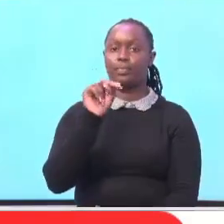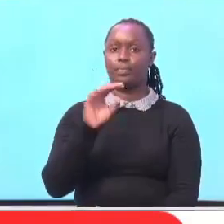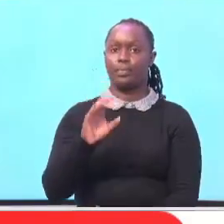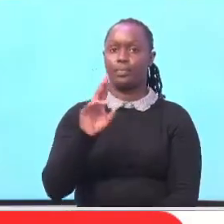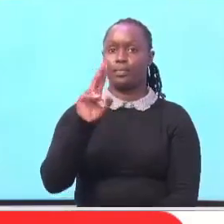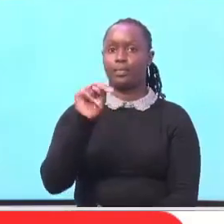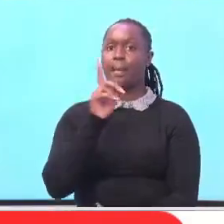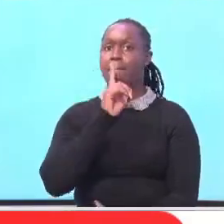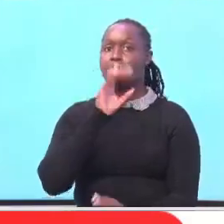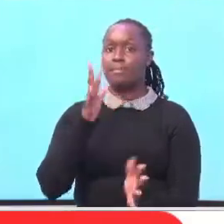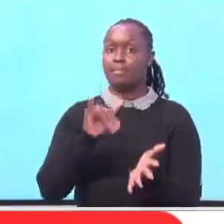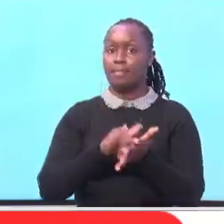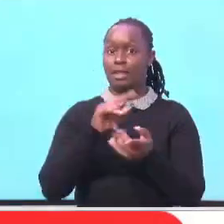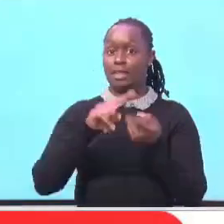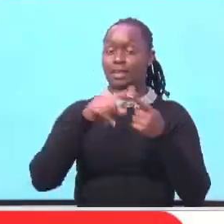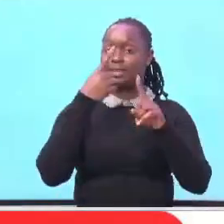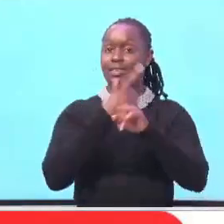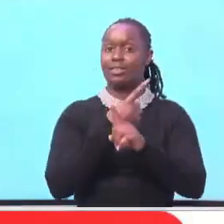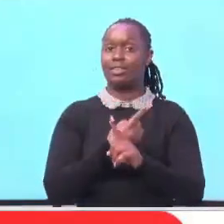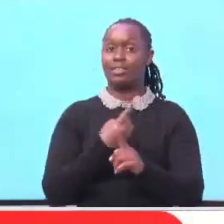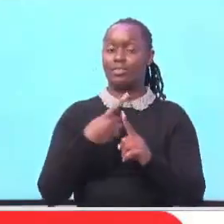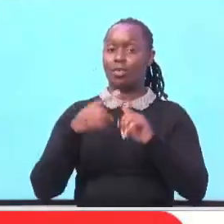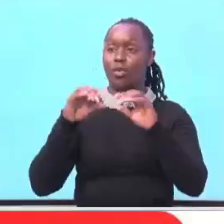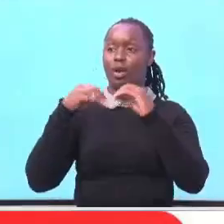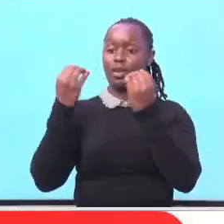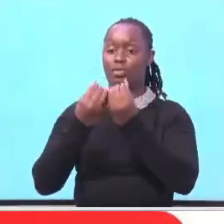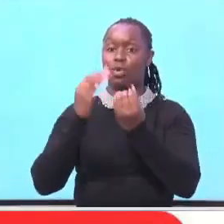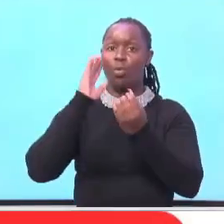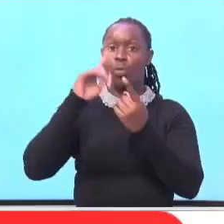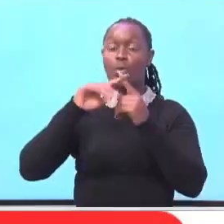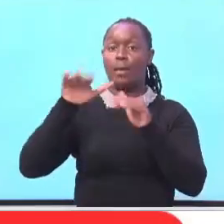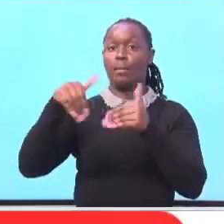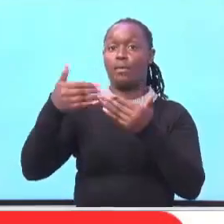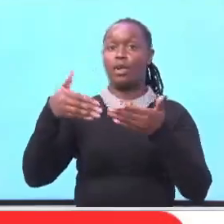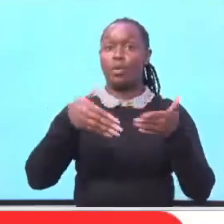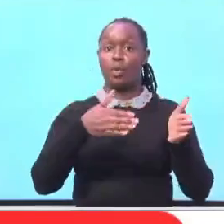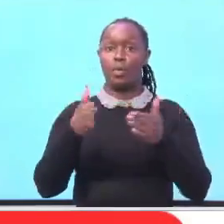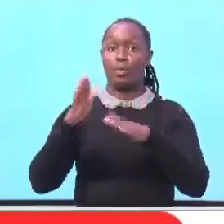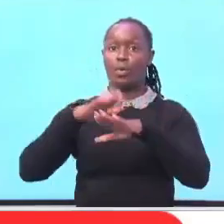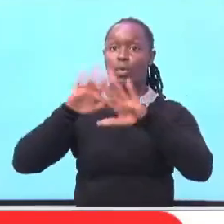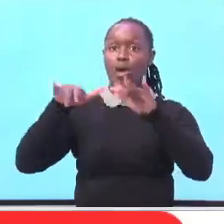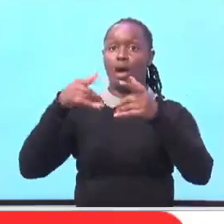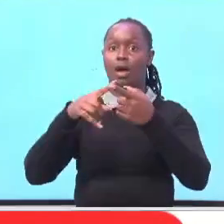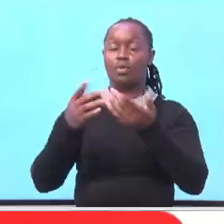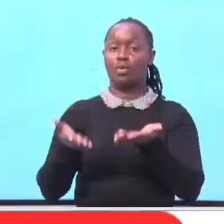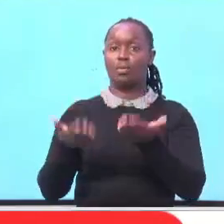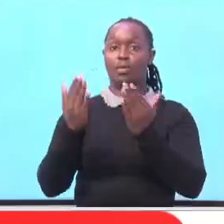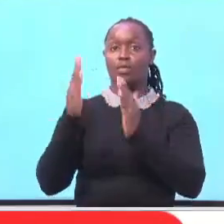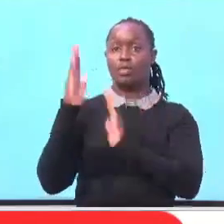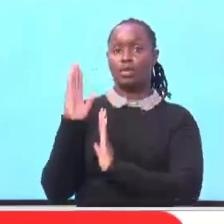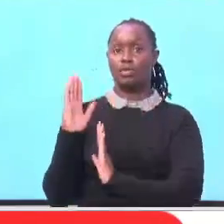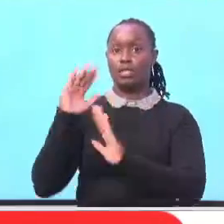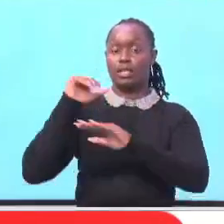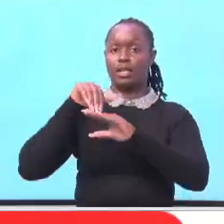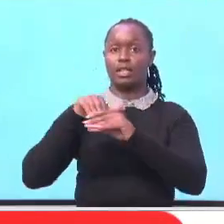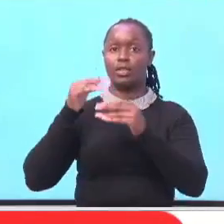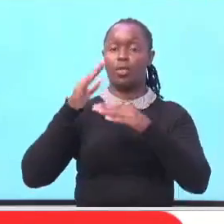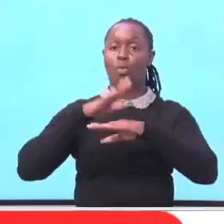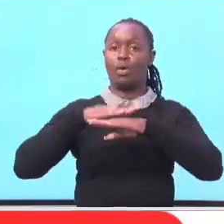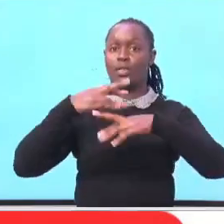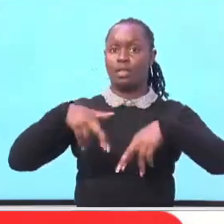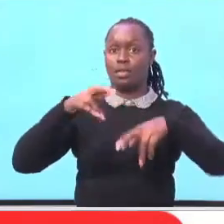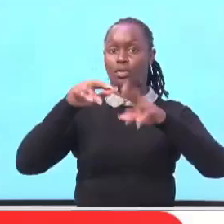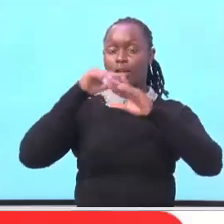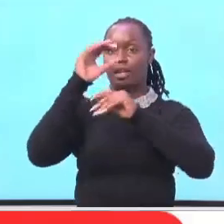mashirika na sekta mbalimbali itetowa mwelekeo wa mikakati ya kitaifa ya utikelezaji wa sera za usalama barabarani humu nchini. Mpango wa